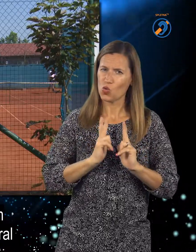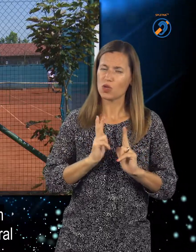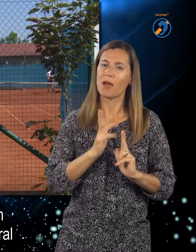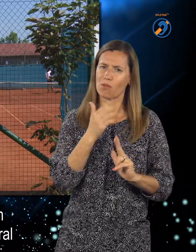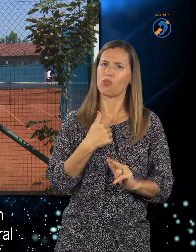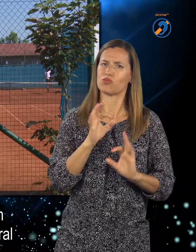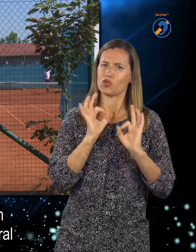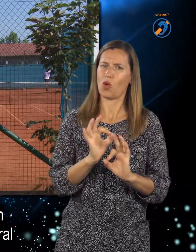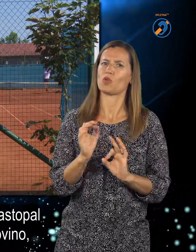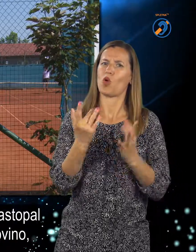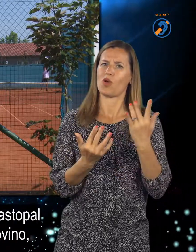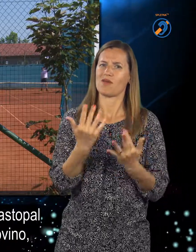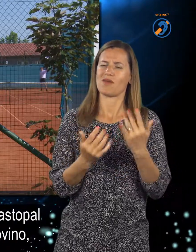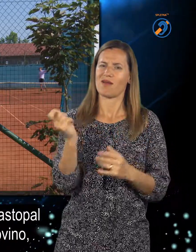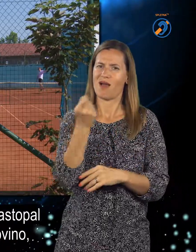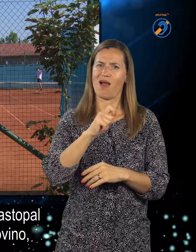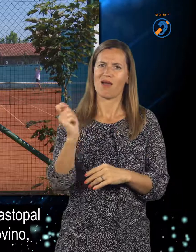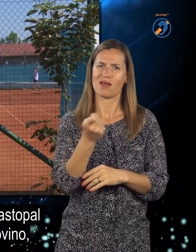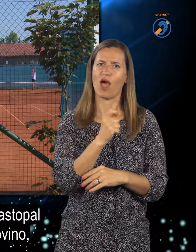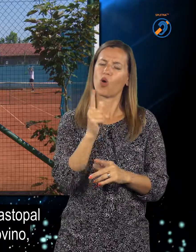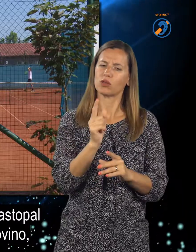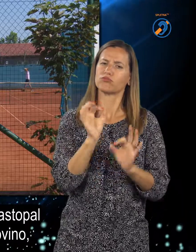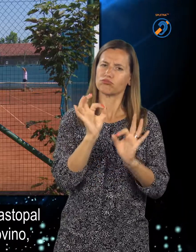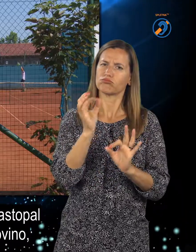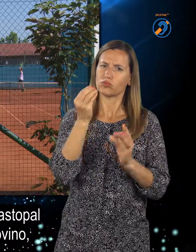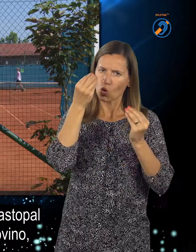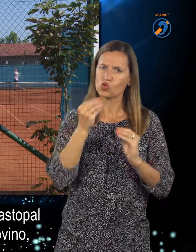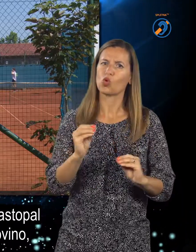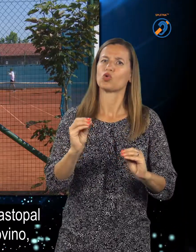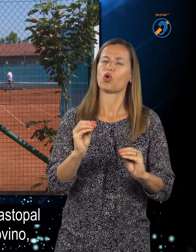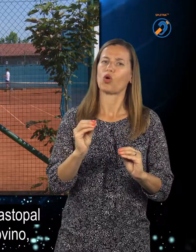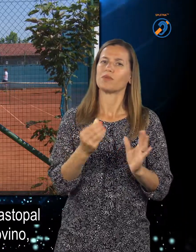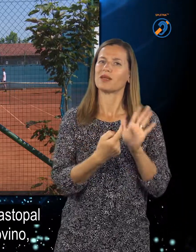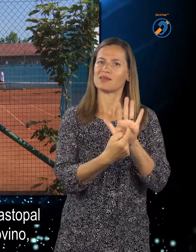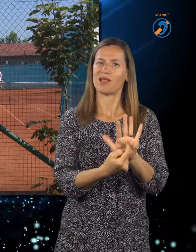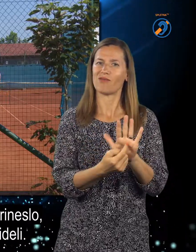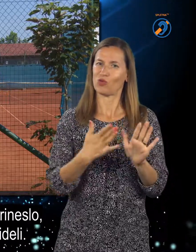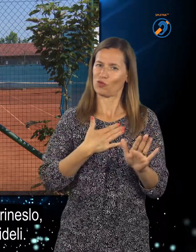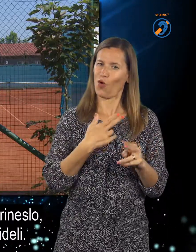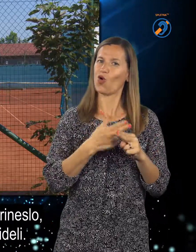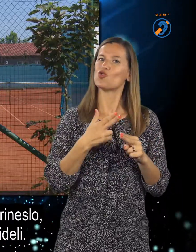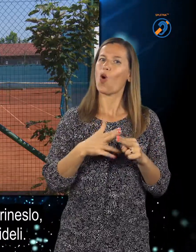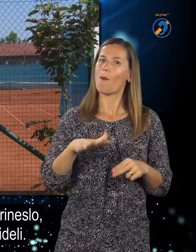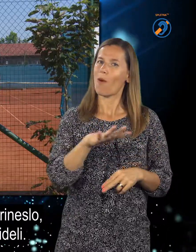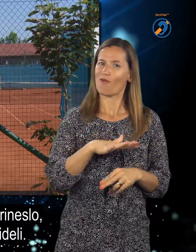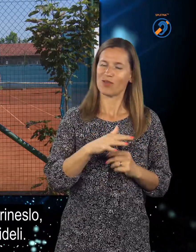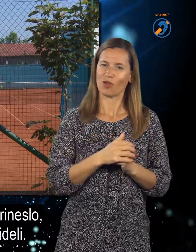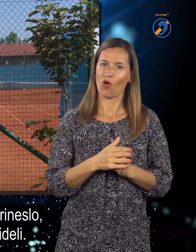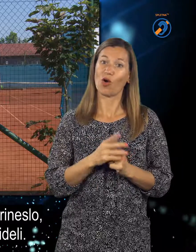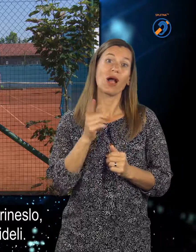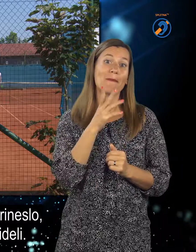bom dobro igral in dostojno predstavil svojo domovino. Kaj mi bo